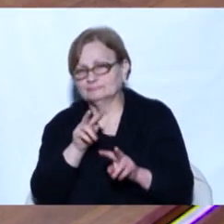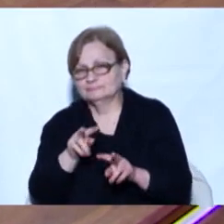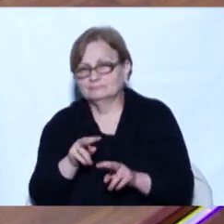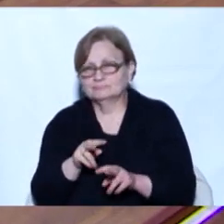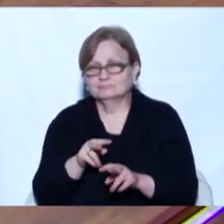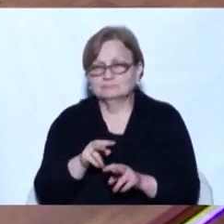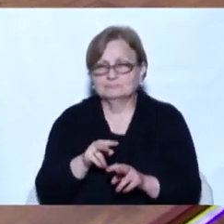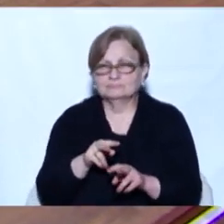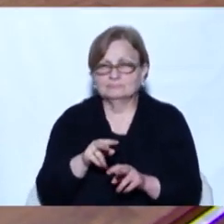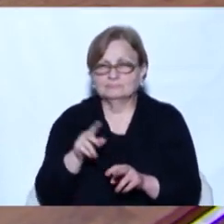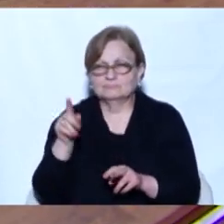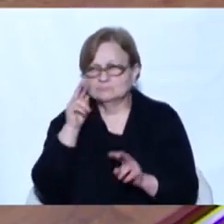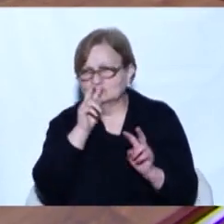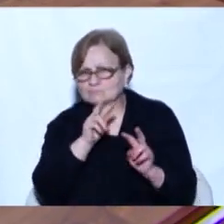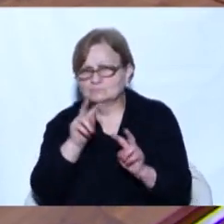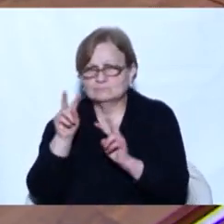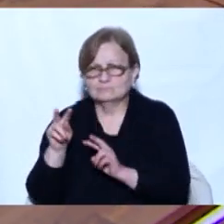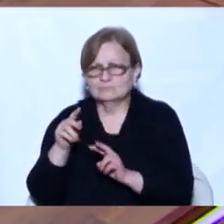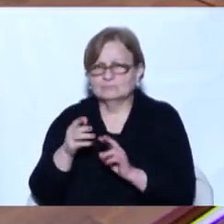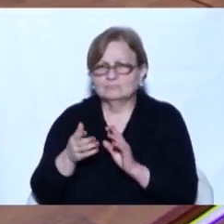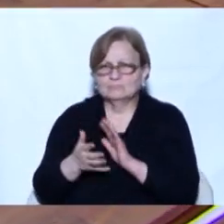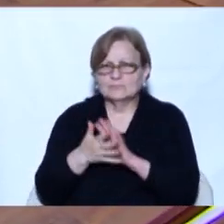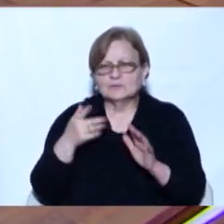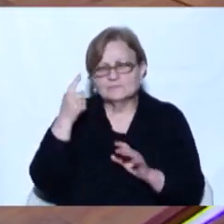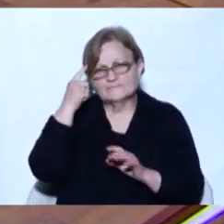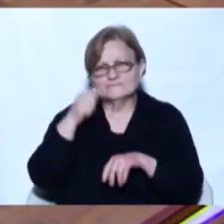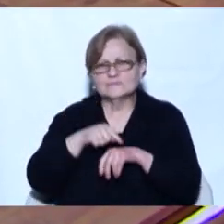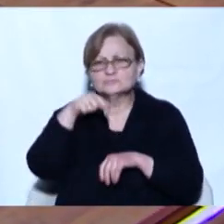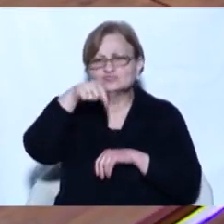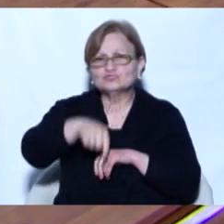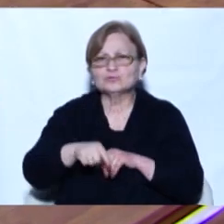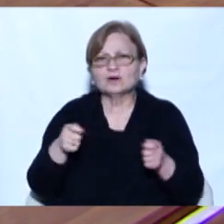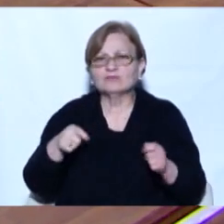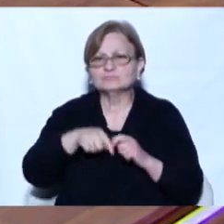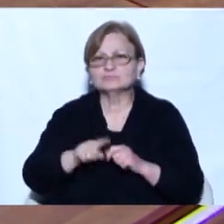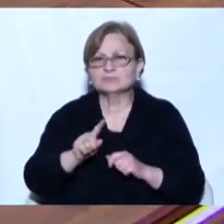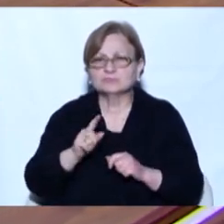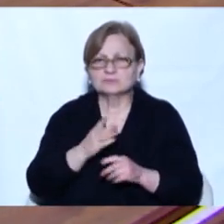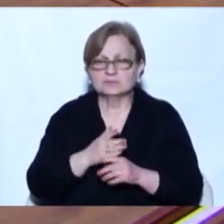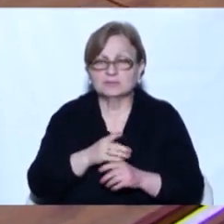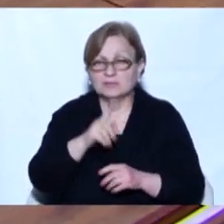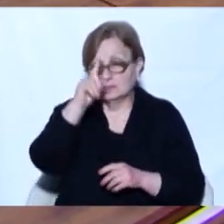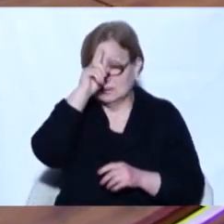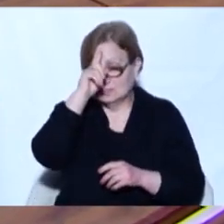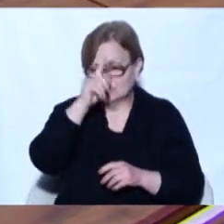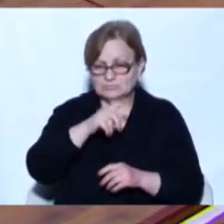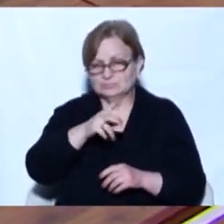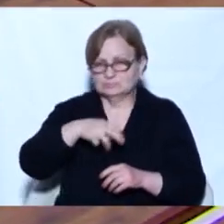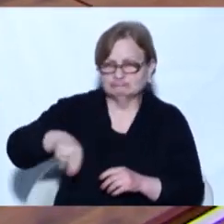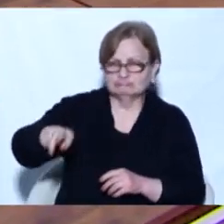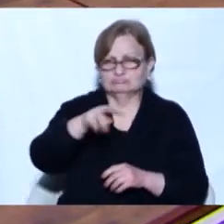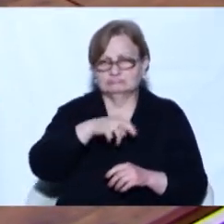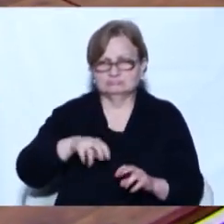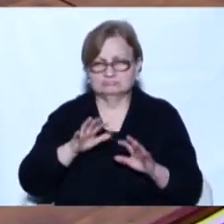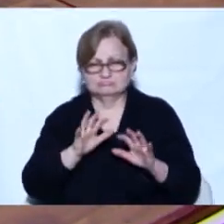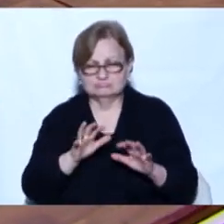თან ნესტოებს ბერავდა. იქნებ მიუხვდე ქვაბში რა იხარშებაო. ბიჭი ცეცხლის გარშემო ტრიალებდა.